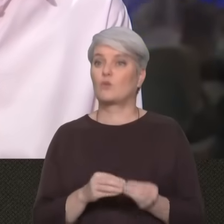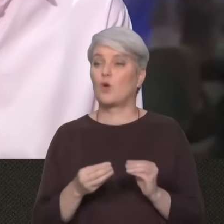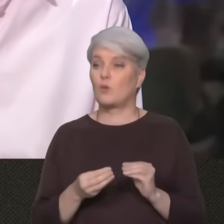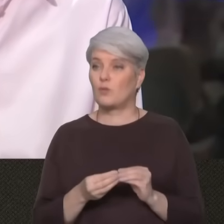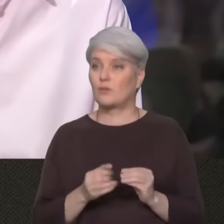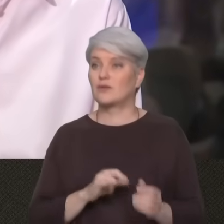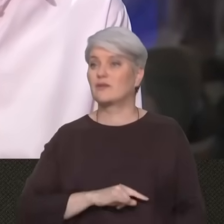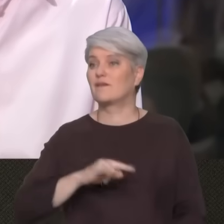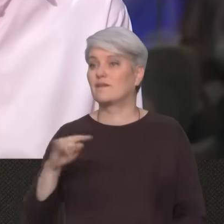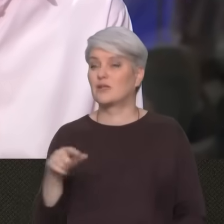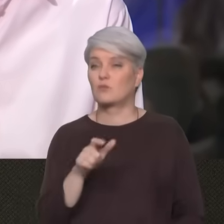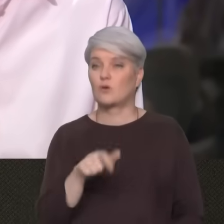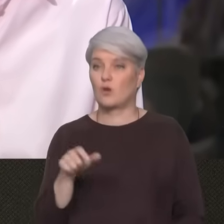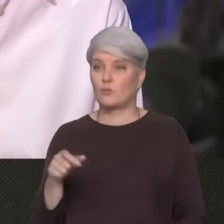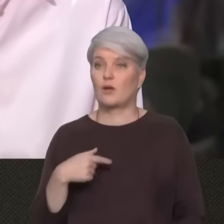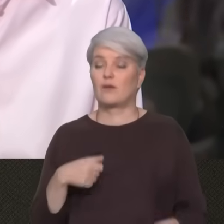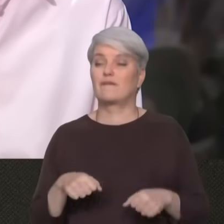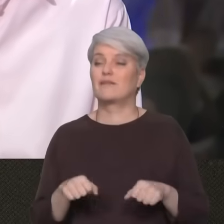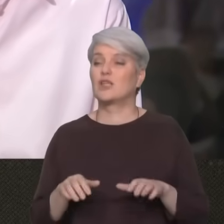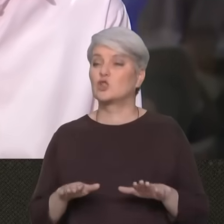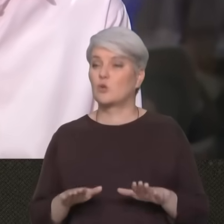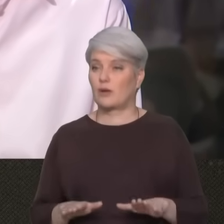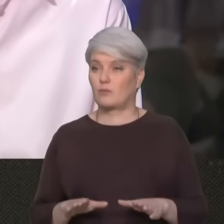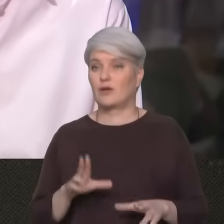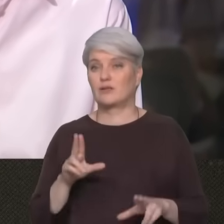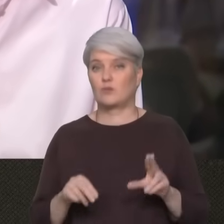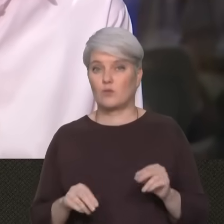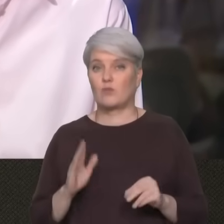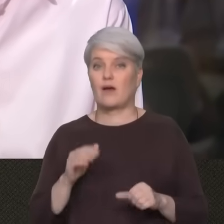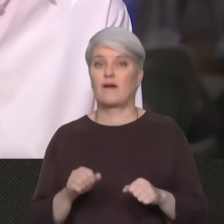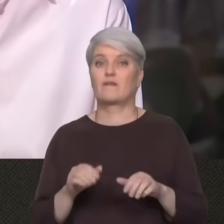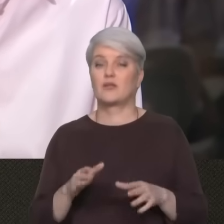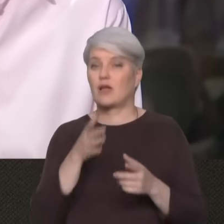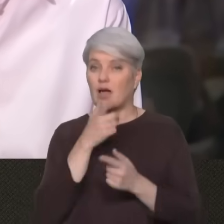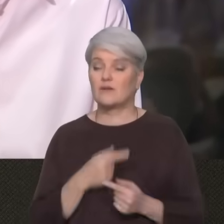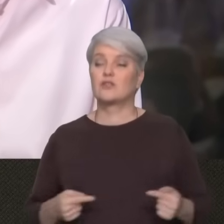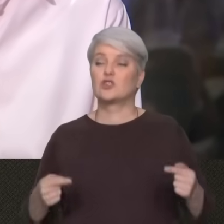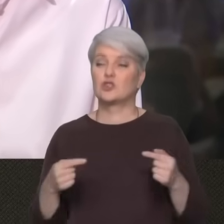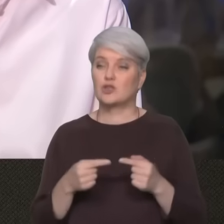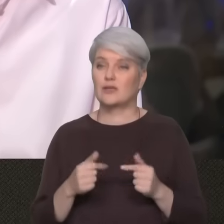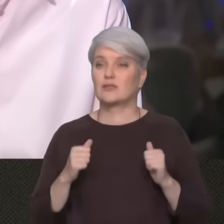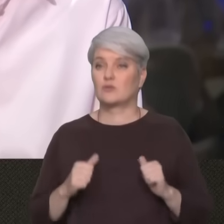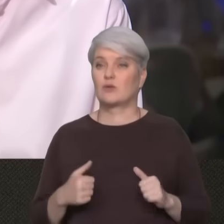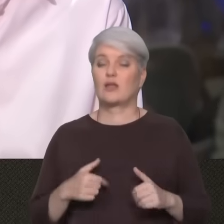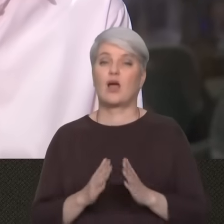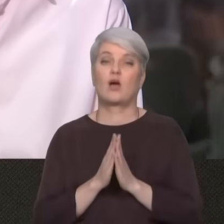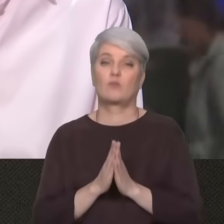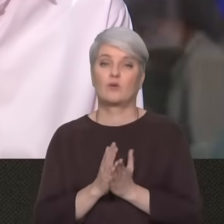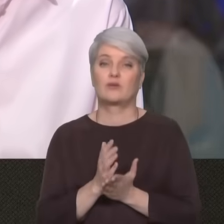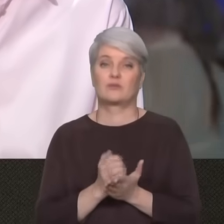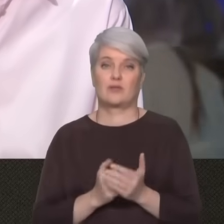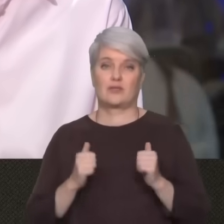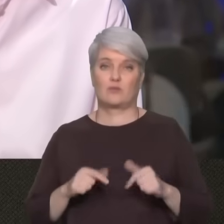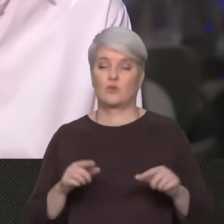проблема з вилітом громадян, ми її вирішуємо. Я сподіваюся, що вирішимо вчасно, спокійно. Я прошу зберігати спокій.